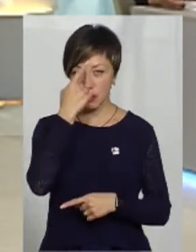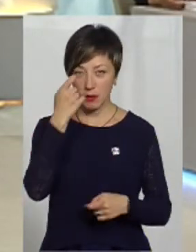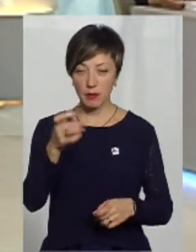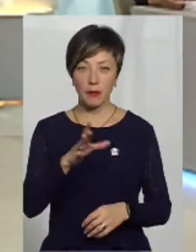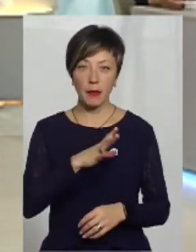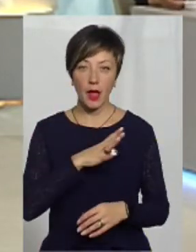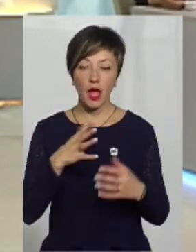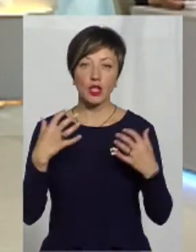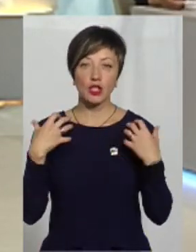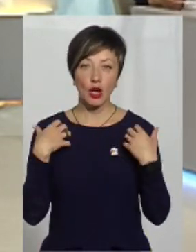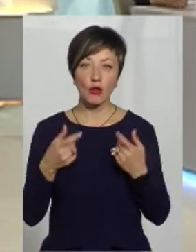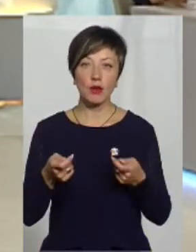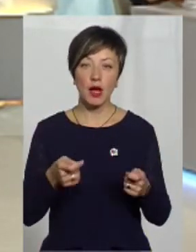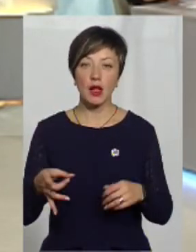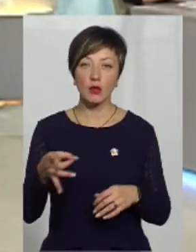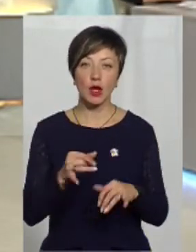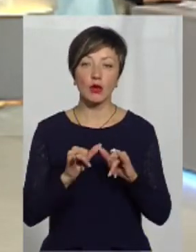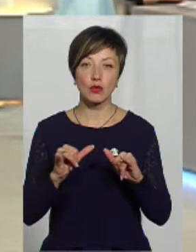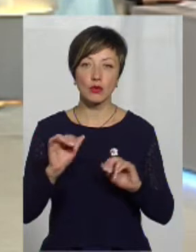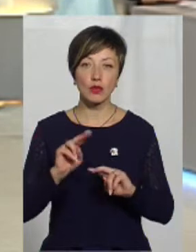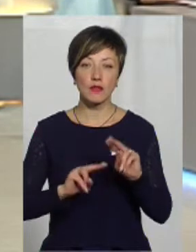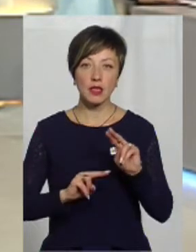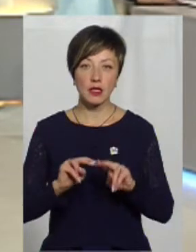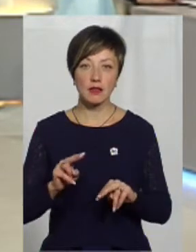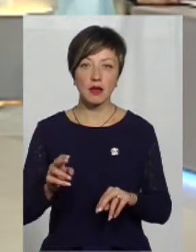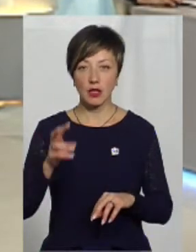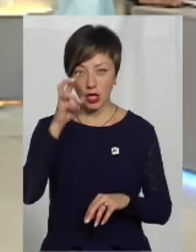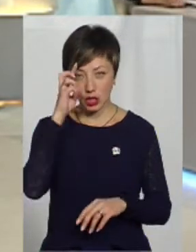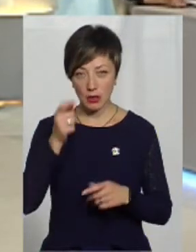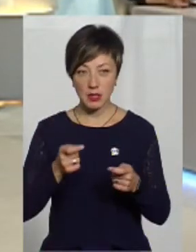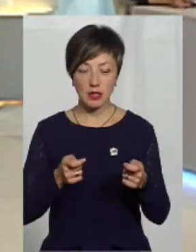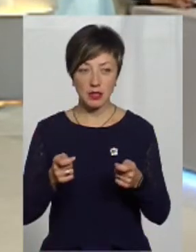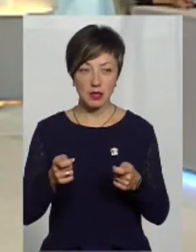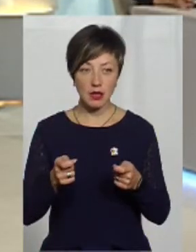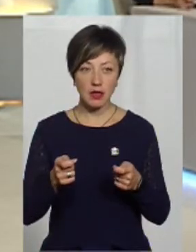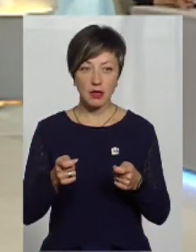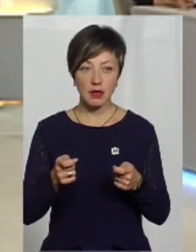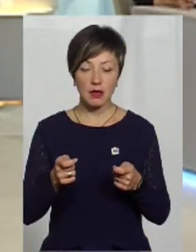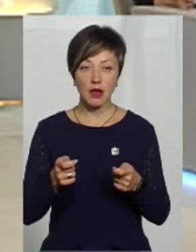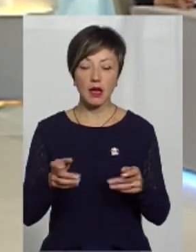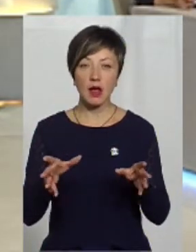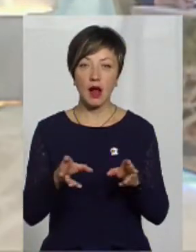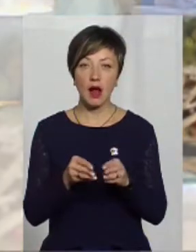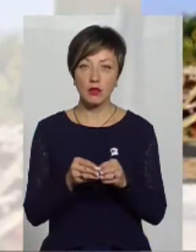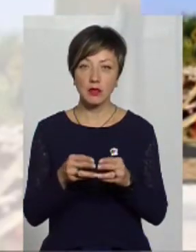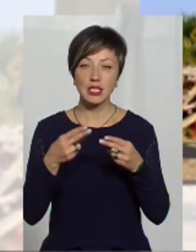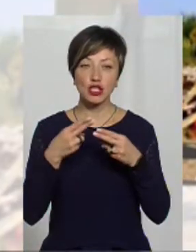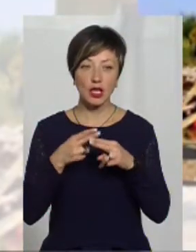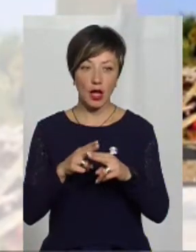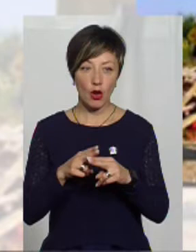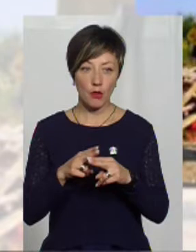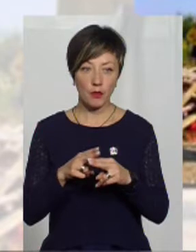що начальниця управління регіонального розвитку та будівництва облдержадміністрації Віра Бригадир разом з